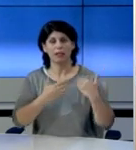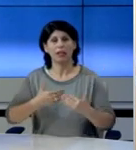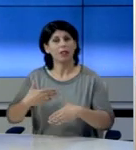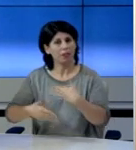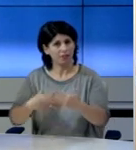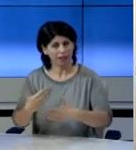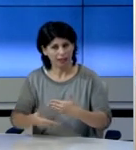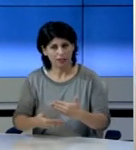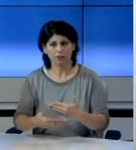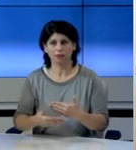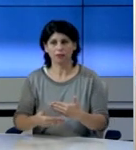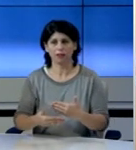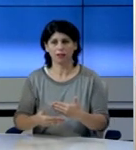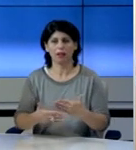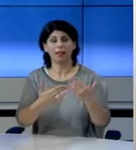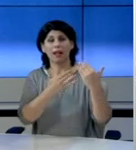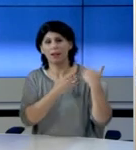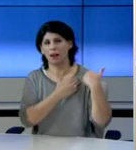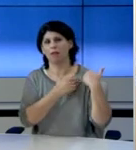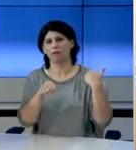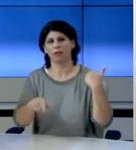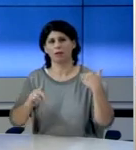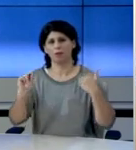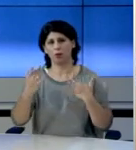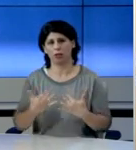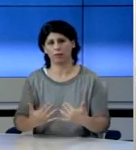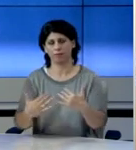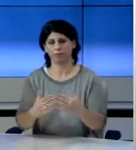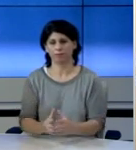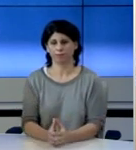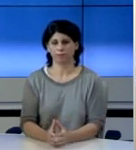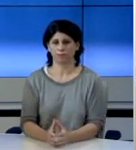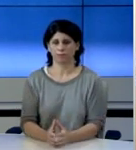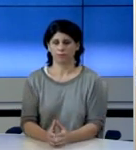απονομής δικαιοσύνης, που κατά το Σύνταγμα έχει αναλάβει η ίδια η Βουλή.